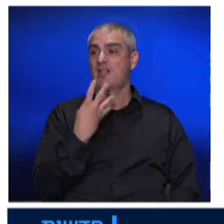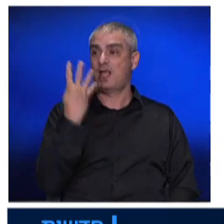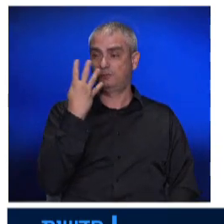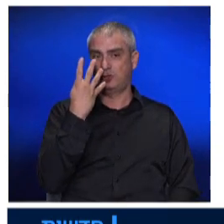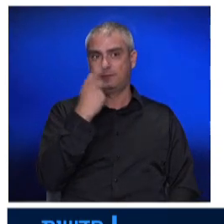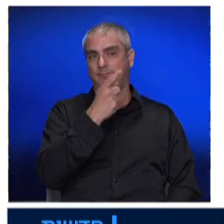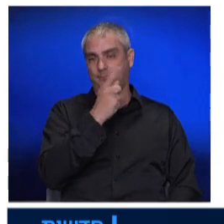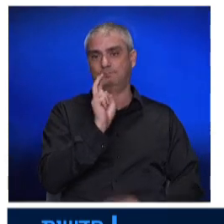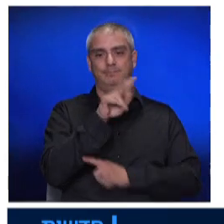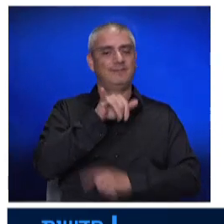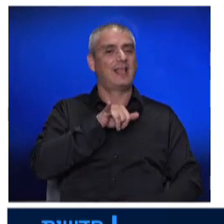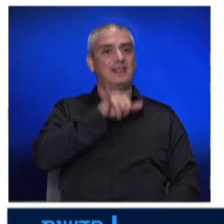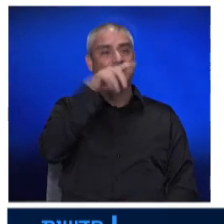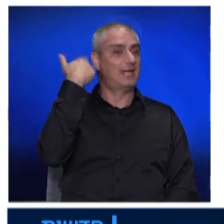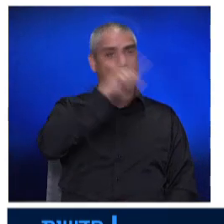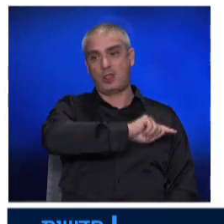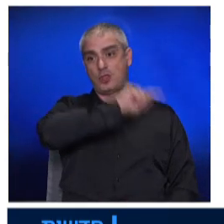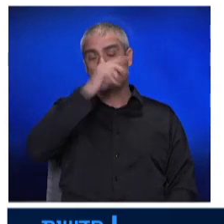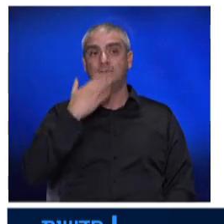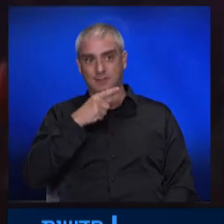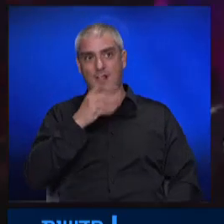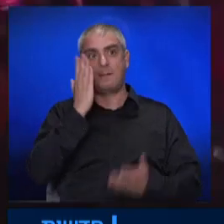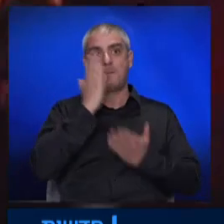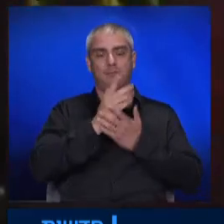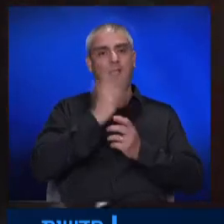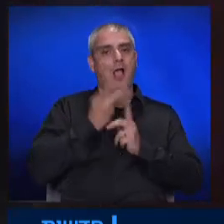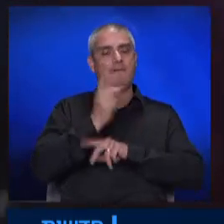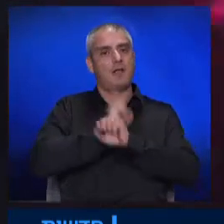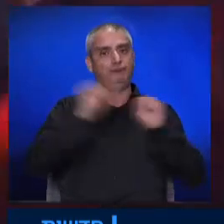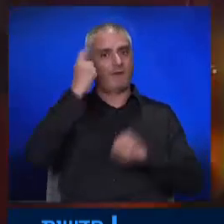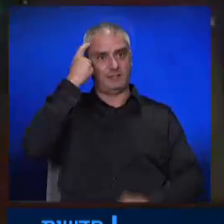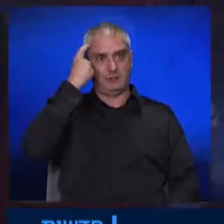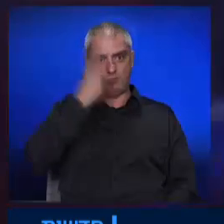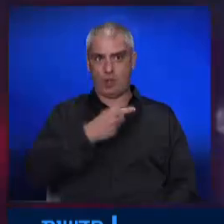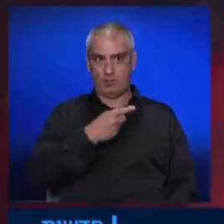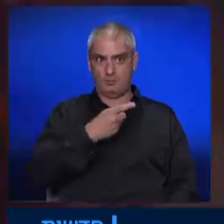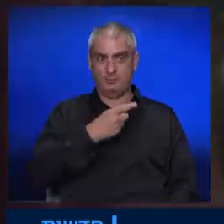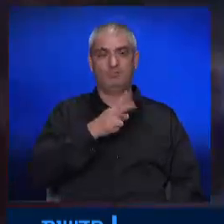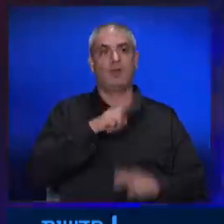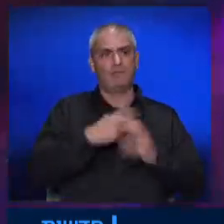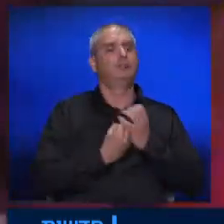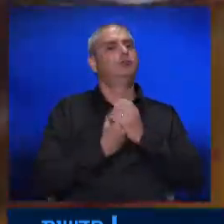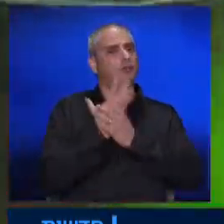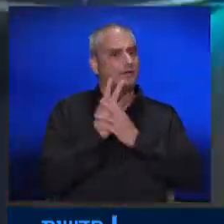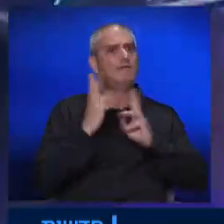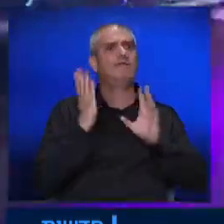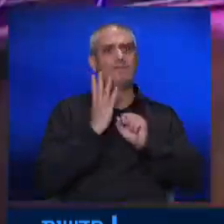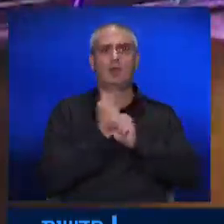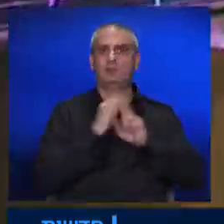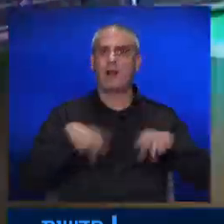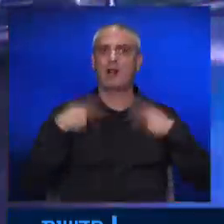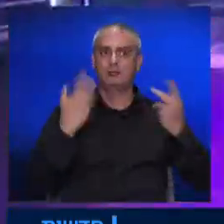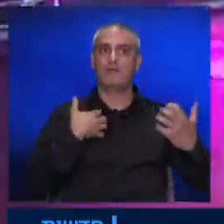לטיסה מלונדון לישראל, שבמהלכה עבר שבץ מוחי. אך מאז השתקם ואף הצליח לשוב לבמה